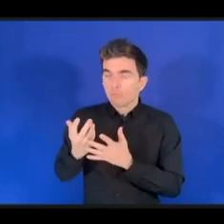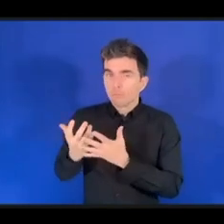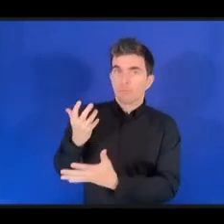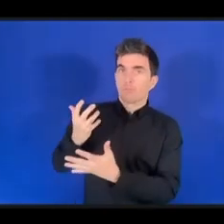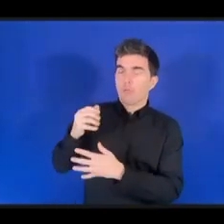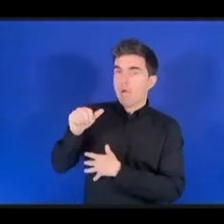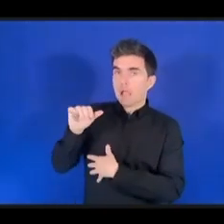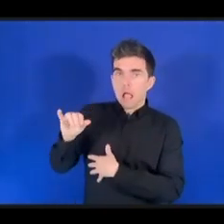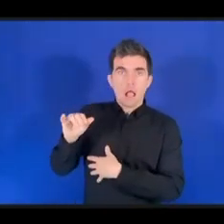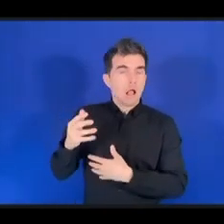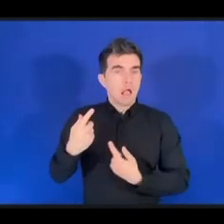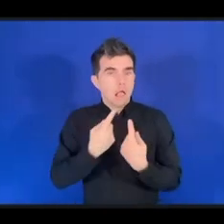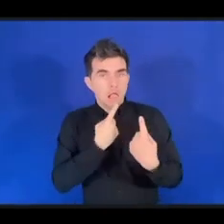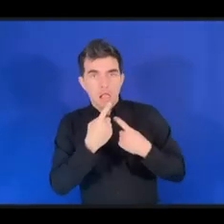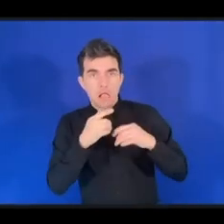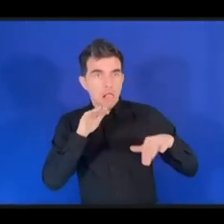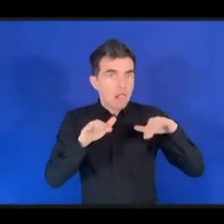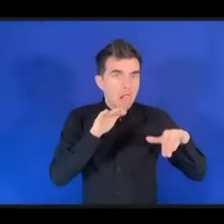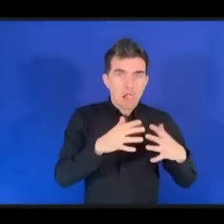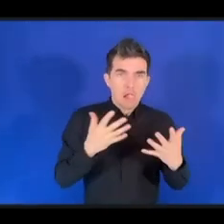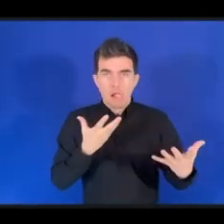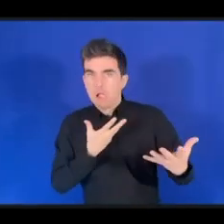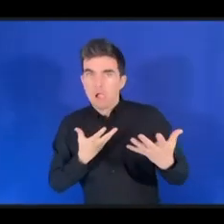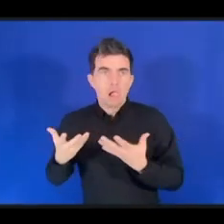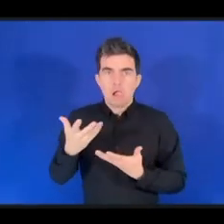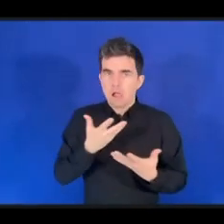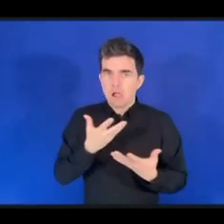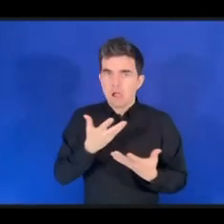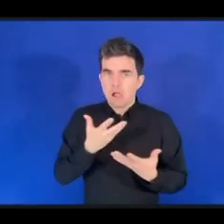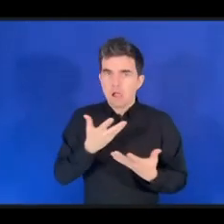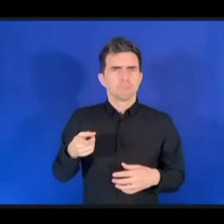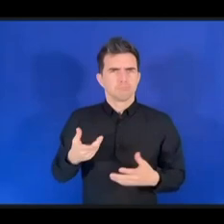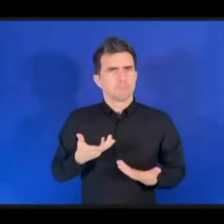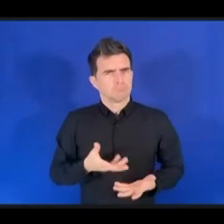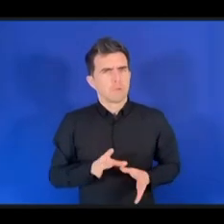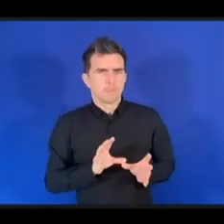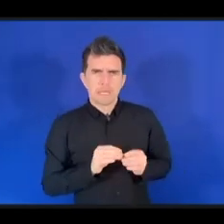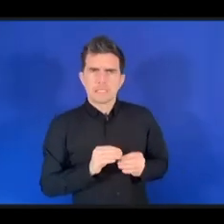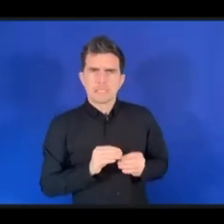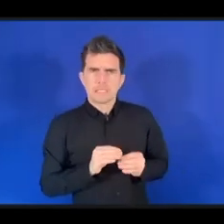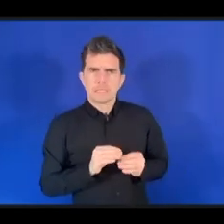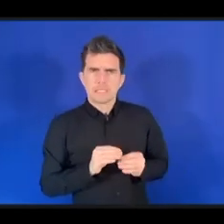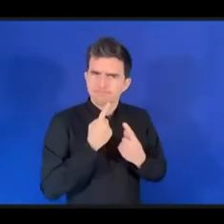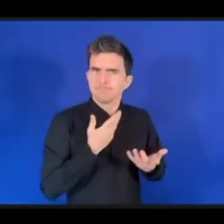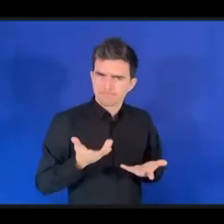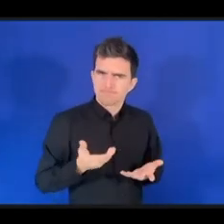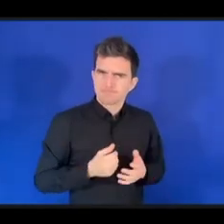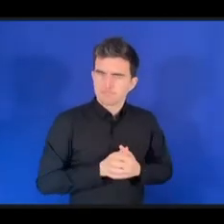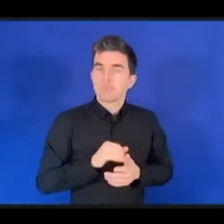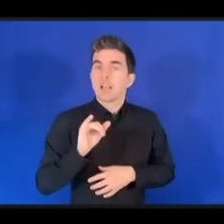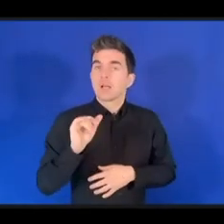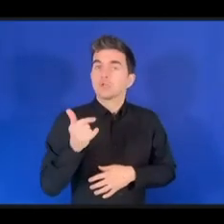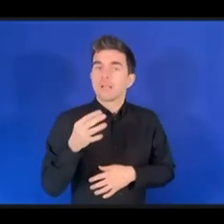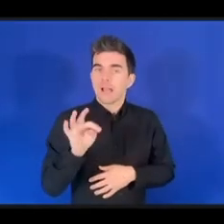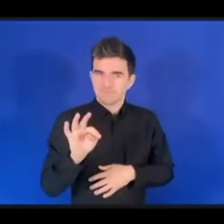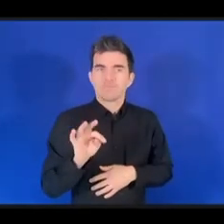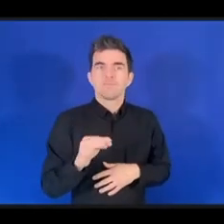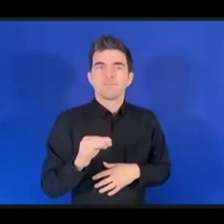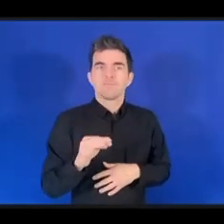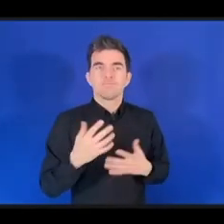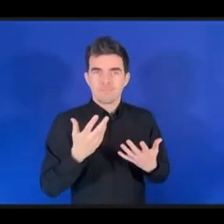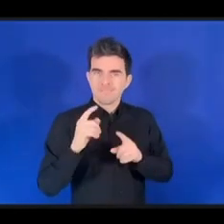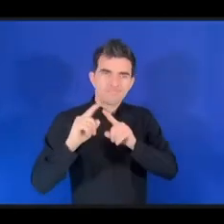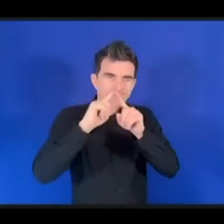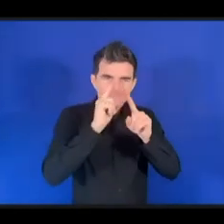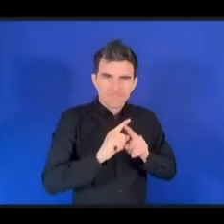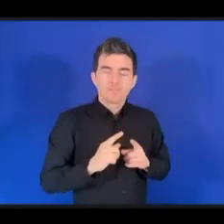及 IGF 的多利益相关方的工作方法呢，我相信日本也做了自己的工作，助